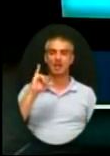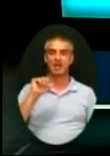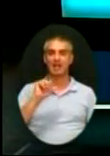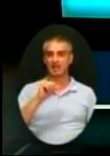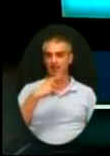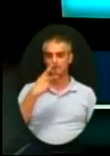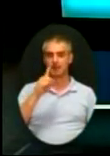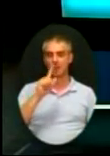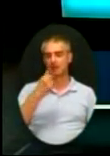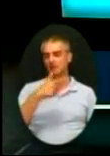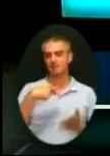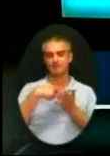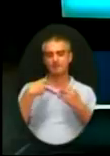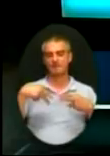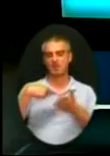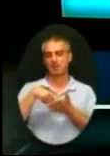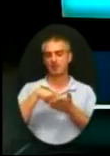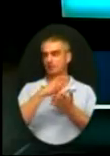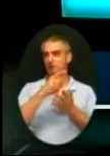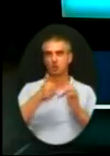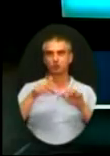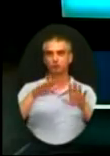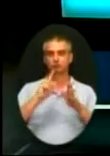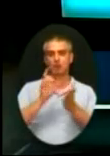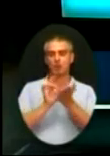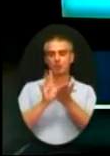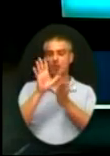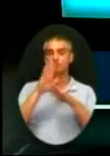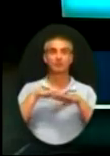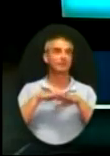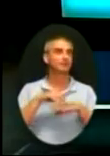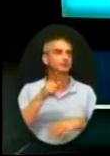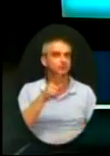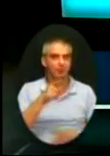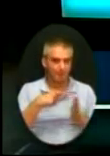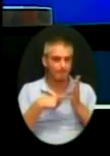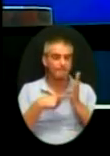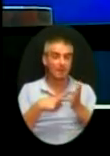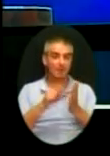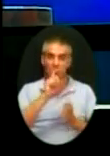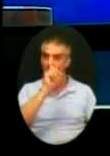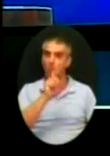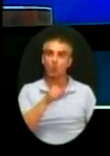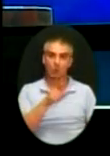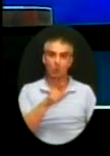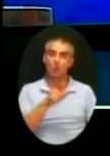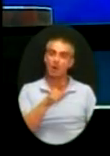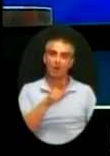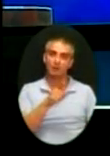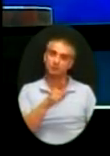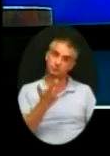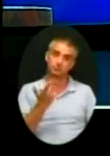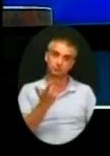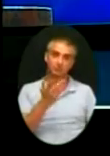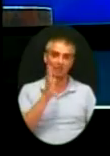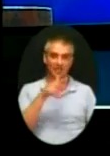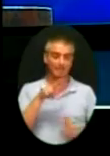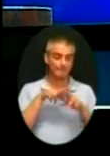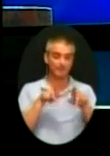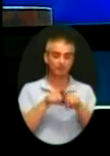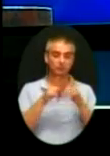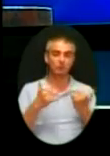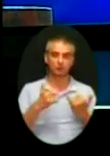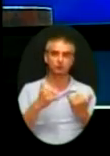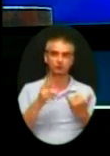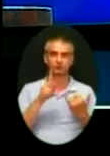שהיא מפחדת לתקן את ראש הממשלה, שהיא לא תעוף. מהתפקיד שלה. זה מה שמראה שאולי גם לא אולי, גם במצב